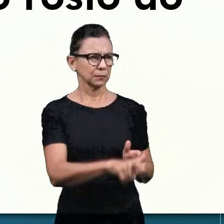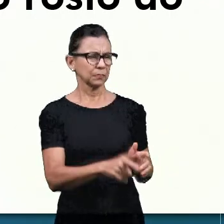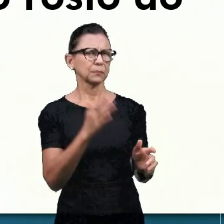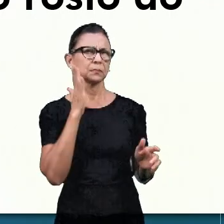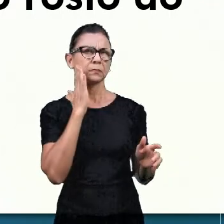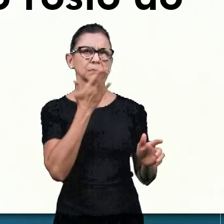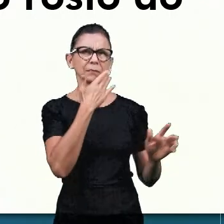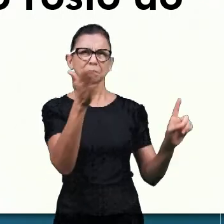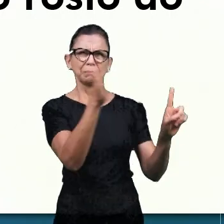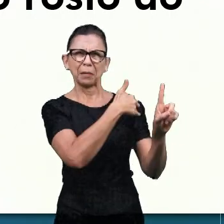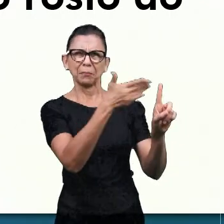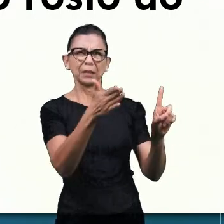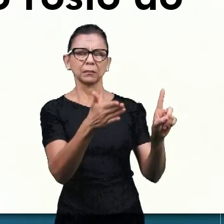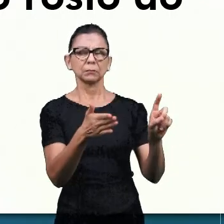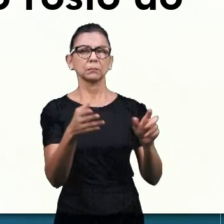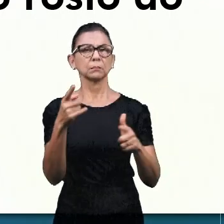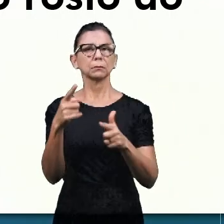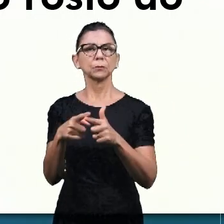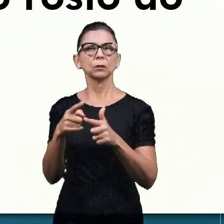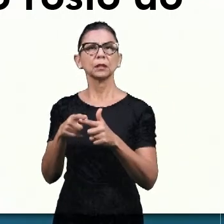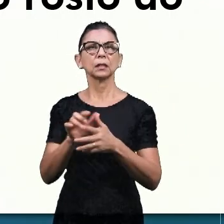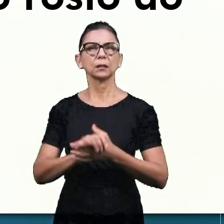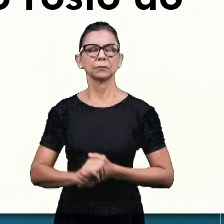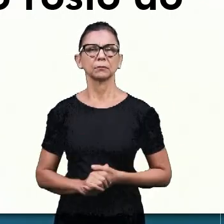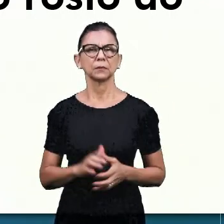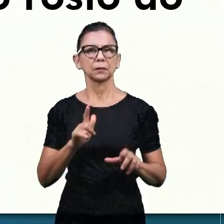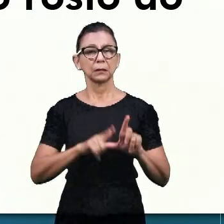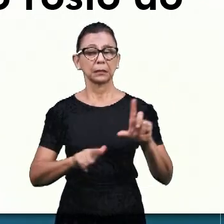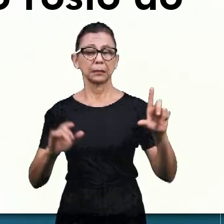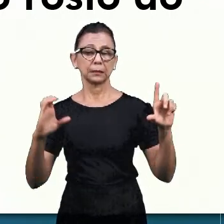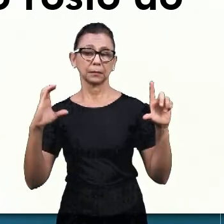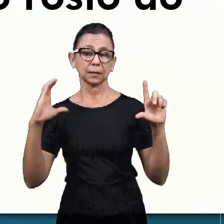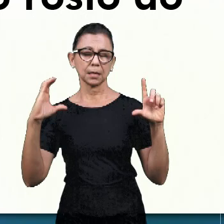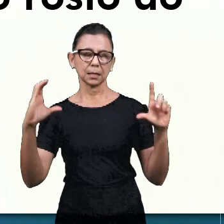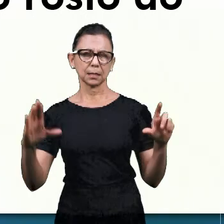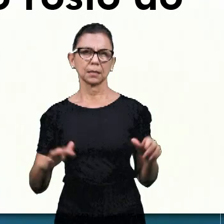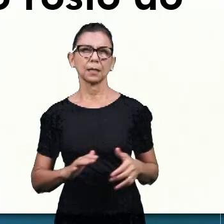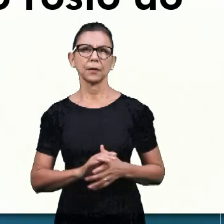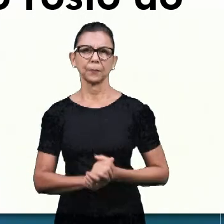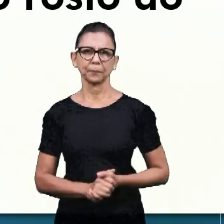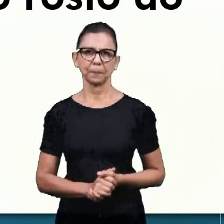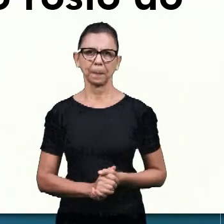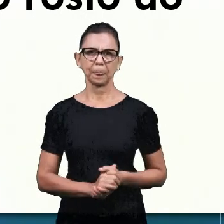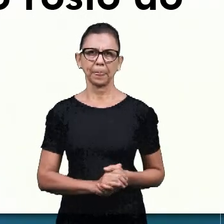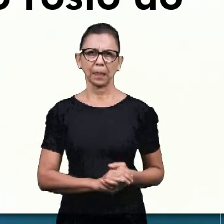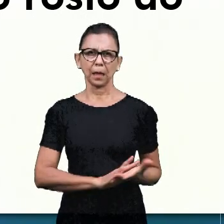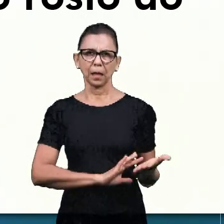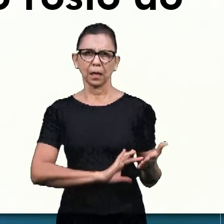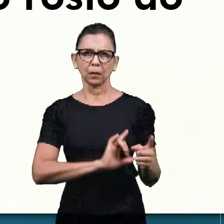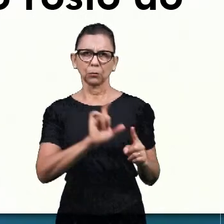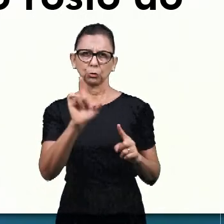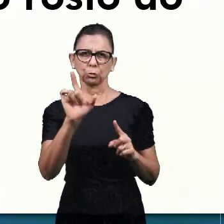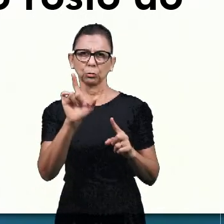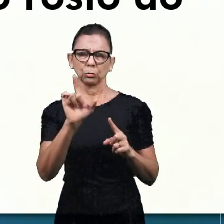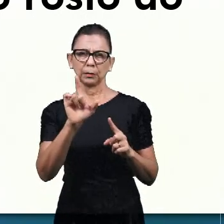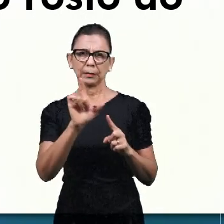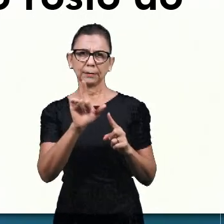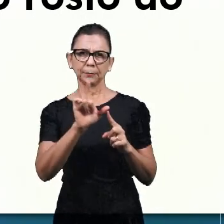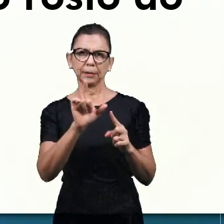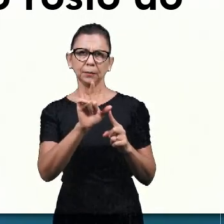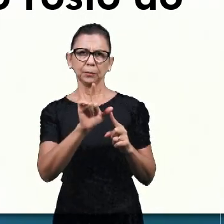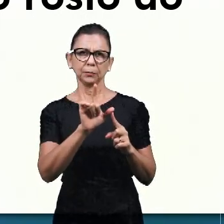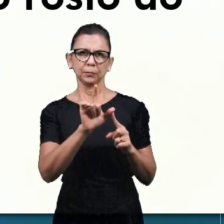Jésus? C. Quel a été l'objectif de l'adversaire quand il a frappé le visage du Seigneur